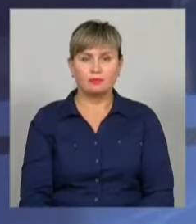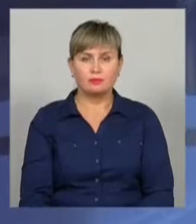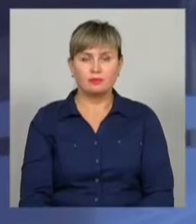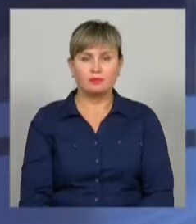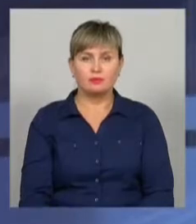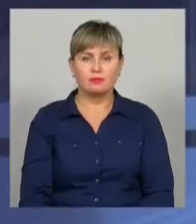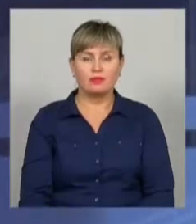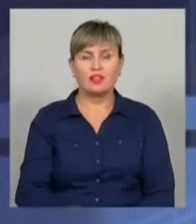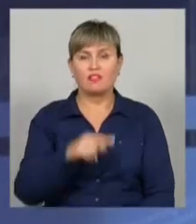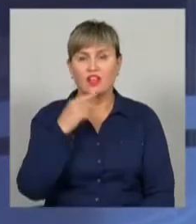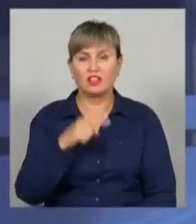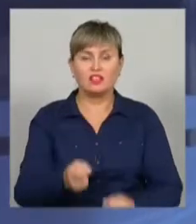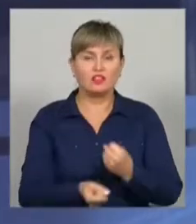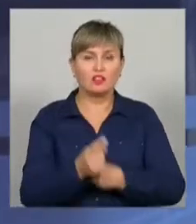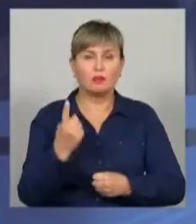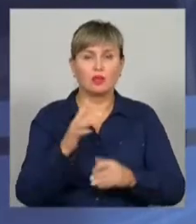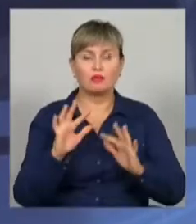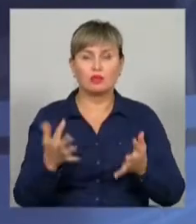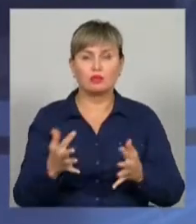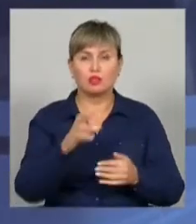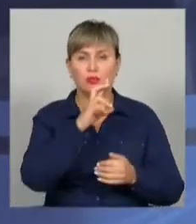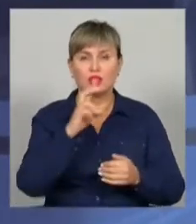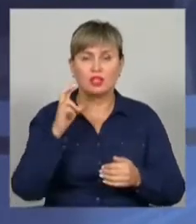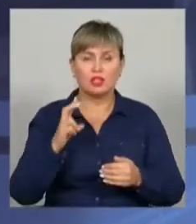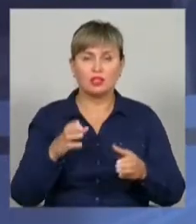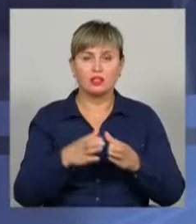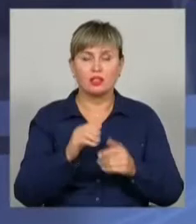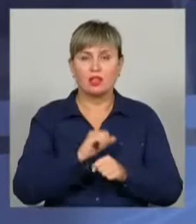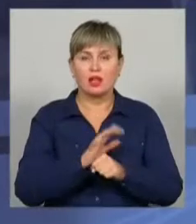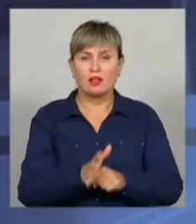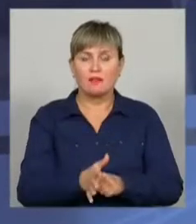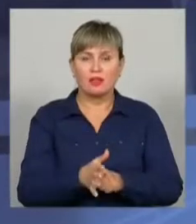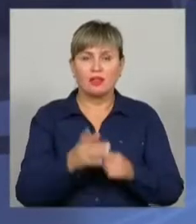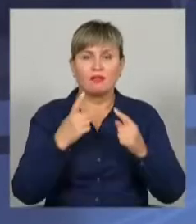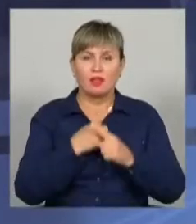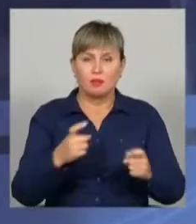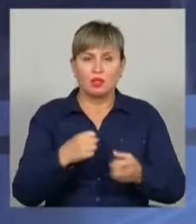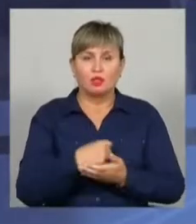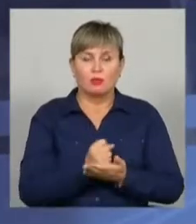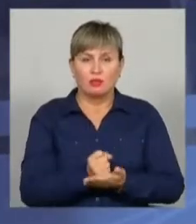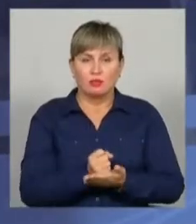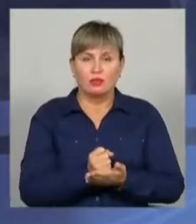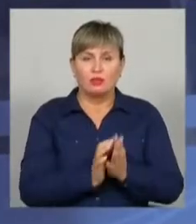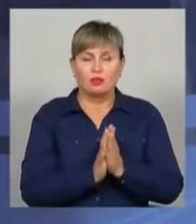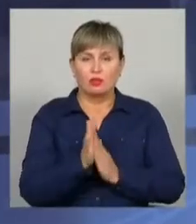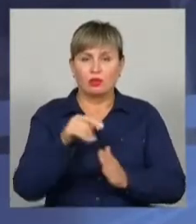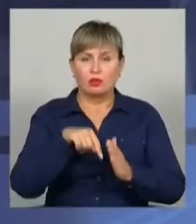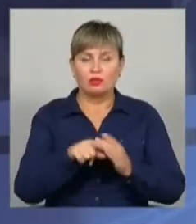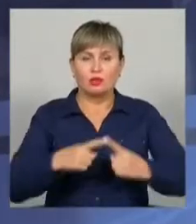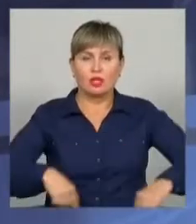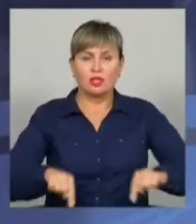Между тем, в России выявили первый случай британского штамма коронавируса. Информацию подтвердили в Роспотребнадзоре.